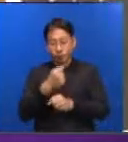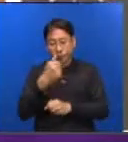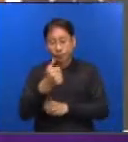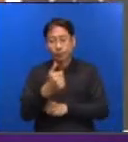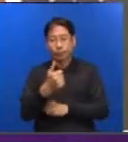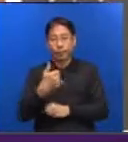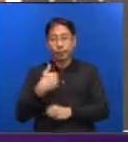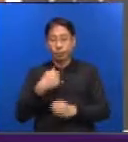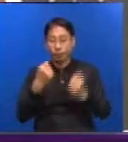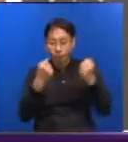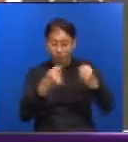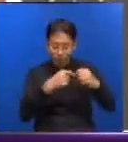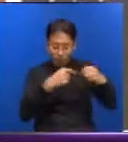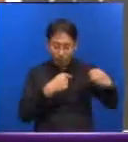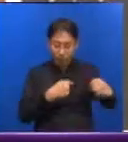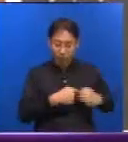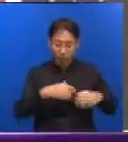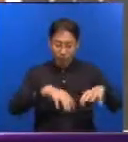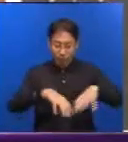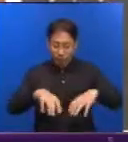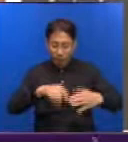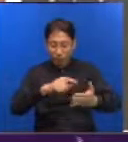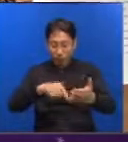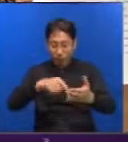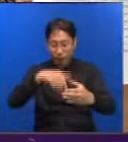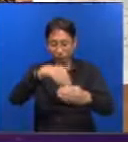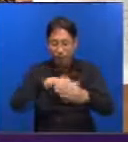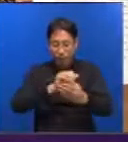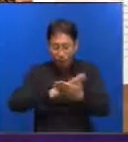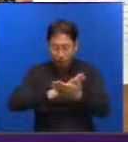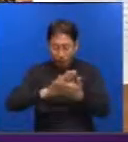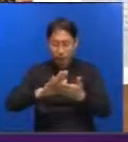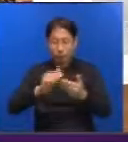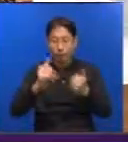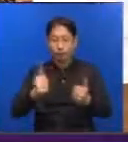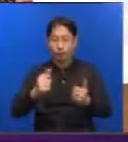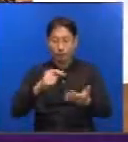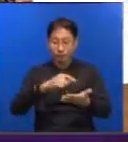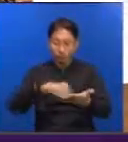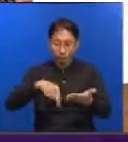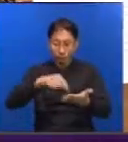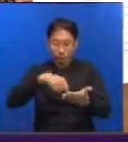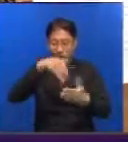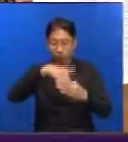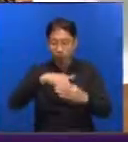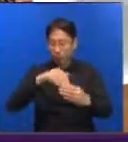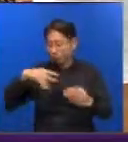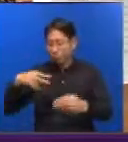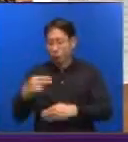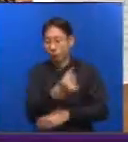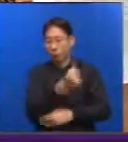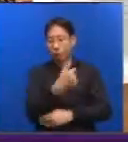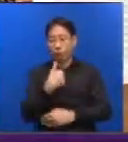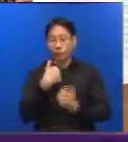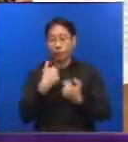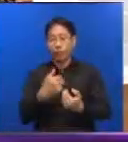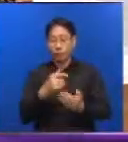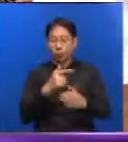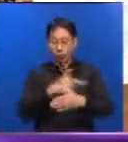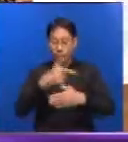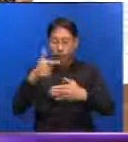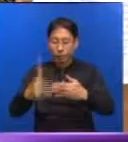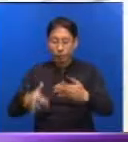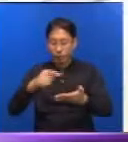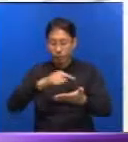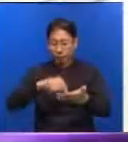และมความมนใจว่าจะจัดการเลอกตงได้สำเร็ได้ก็จะเร่งจัดการเลอกตั้งโดยเร็วค่ะนอกจากนี้ได้ยกเลิกกำหนด